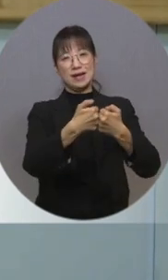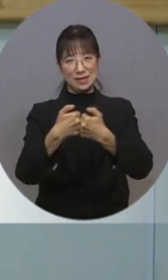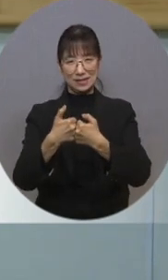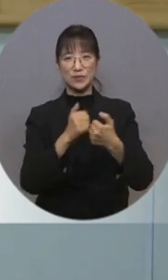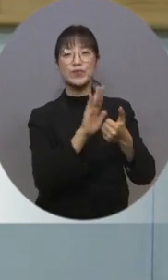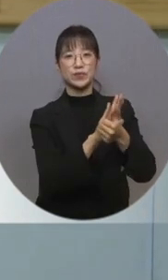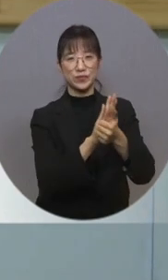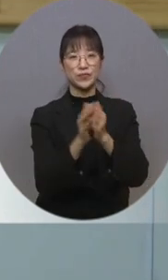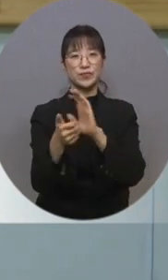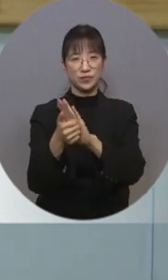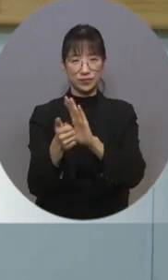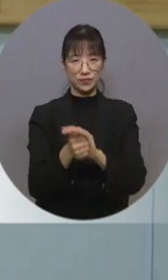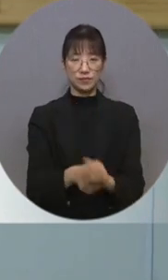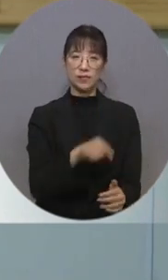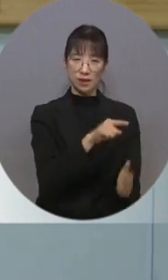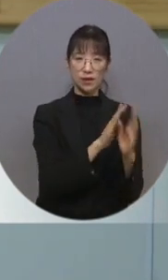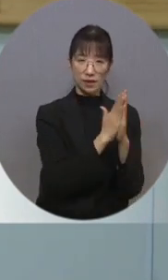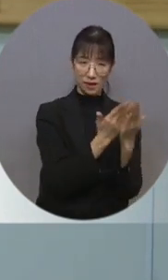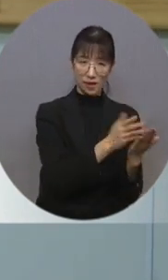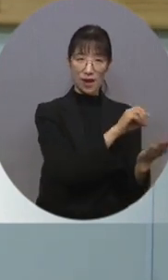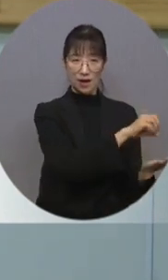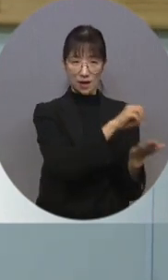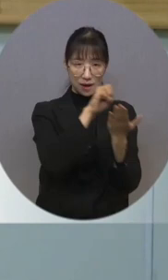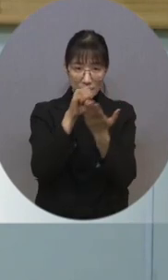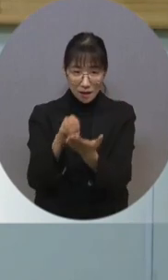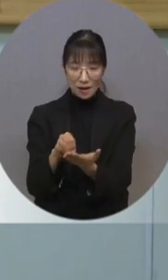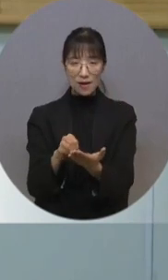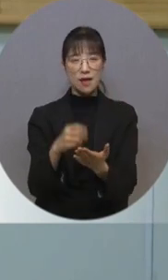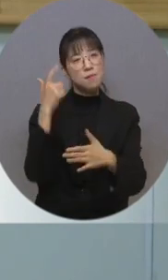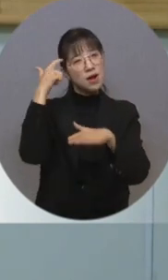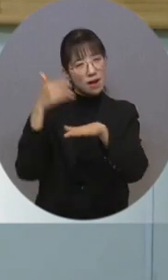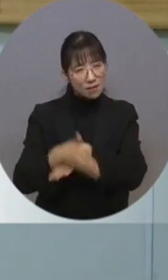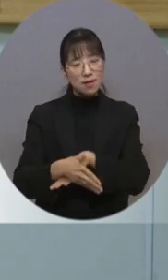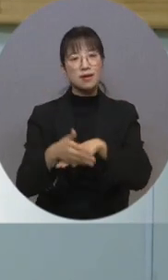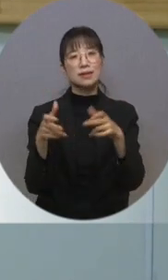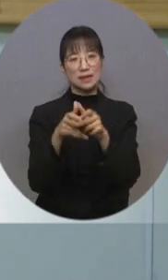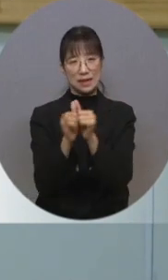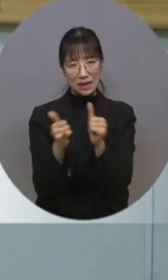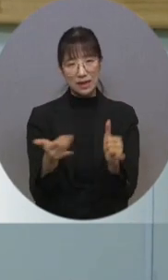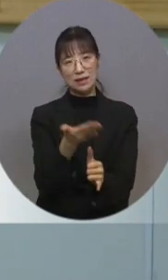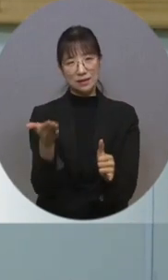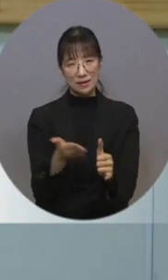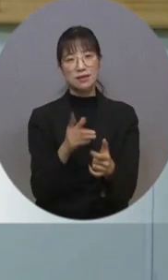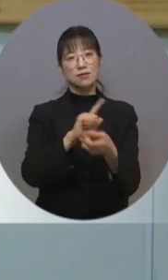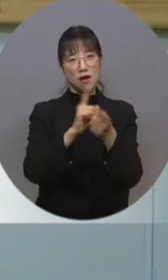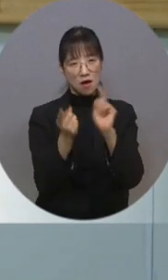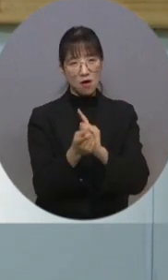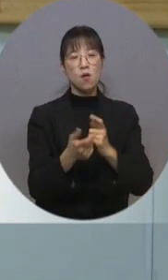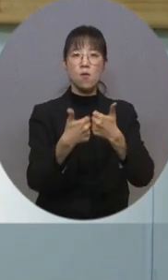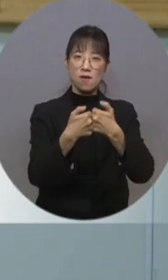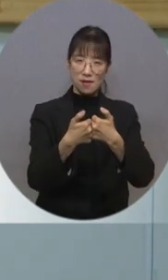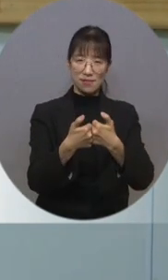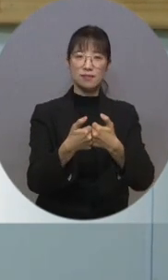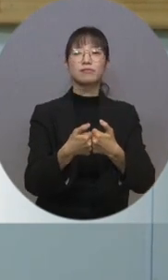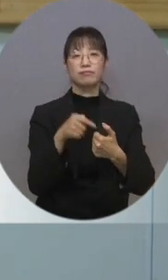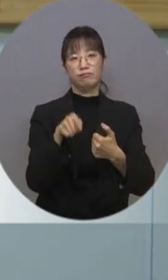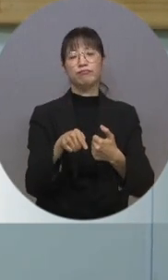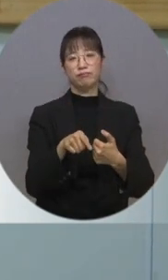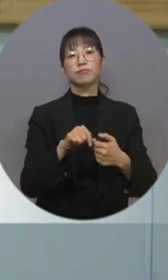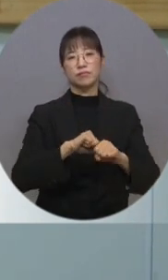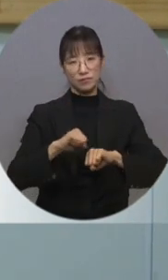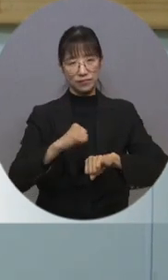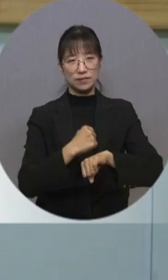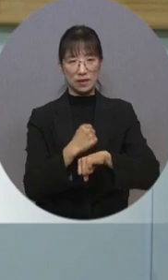상담입니다. 이 책을 적용해서 발달 장애인분들을 집단 동료 상담을 진행을 했습니다.